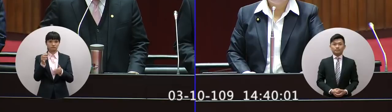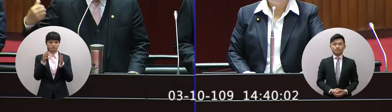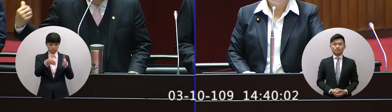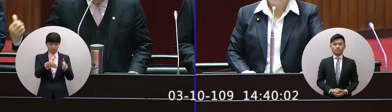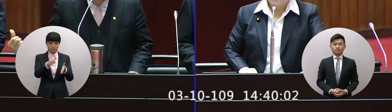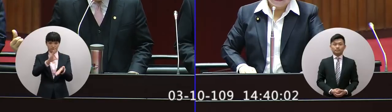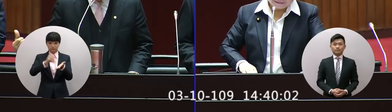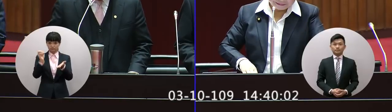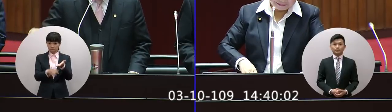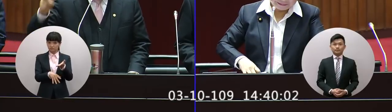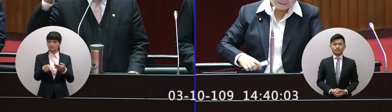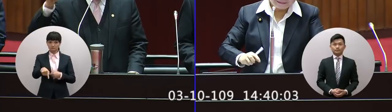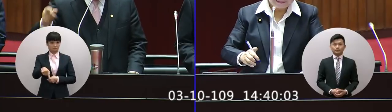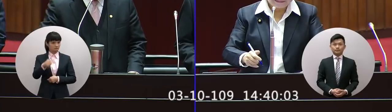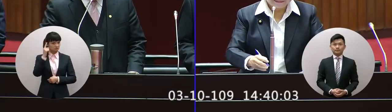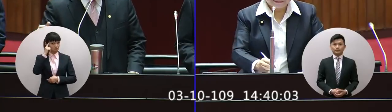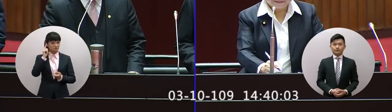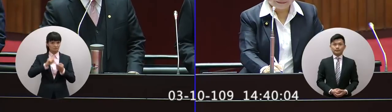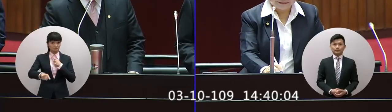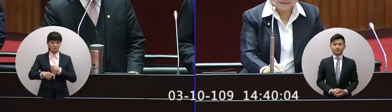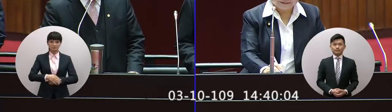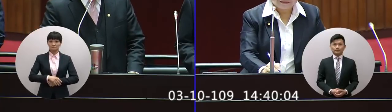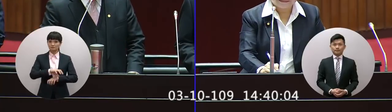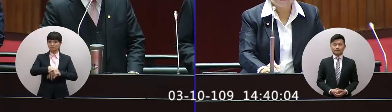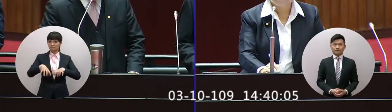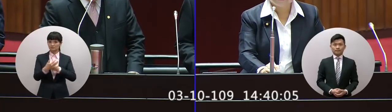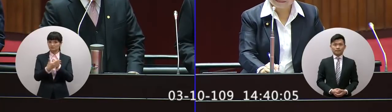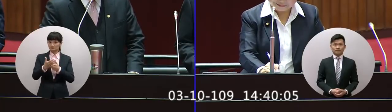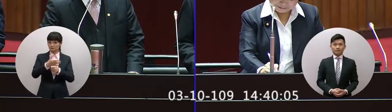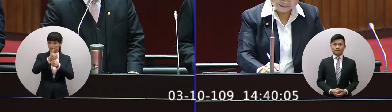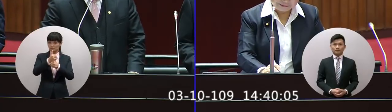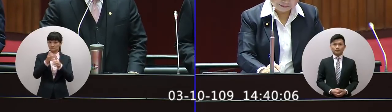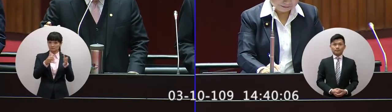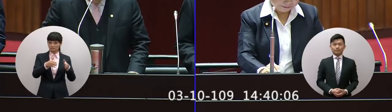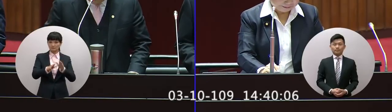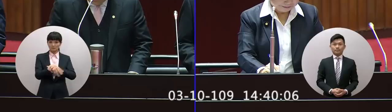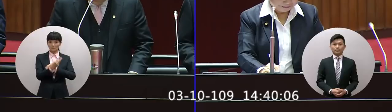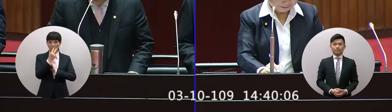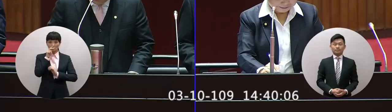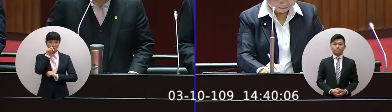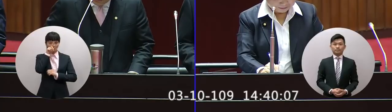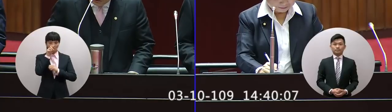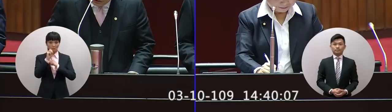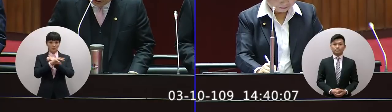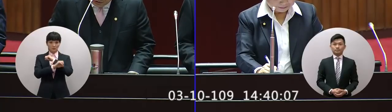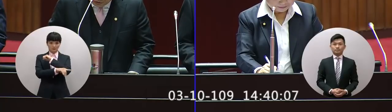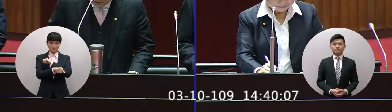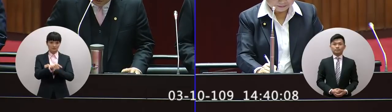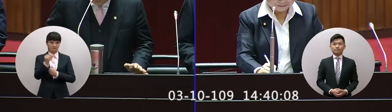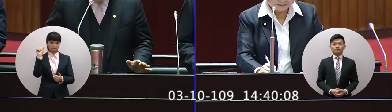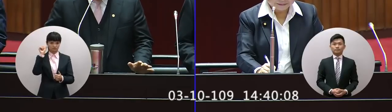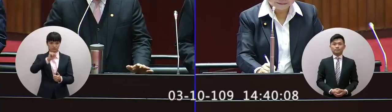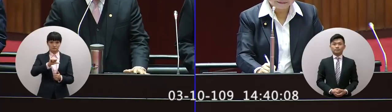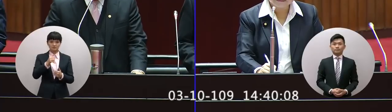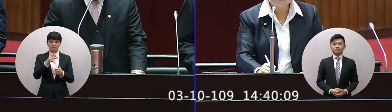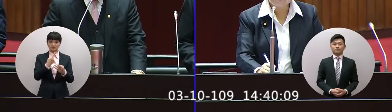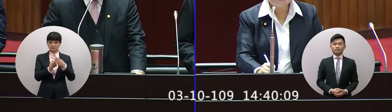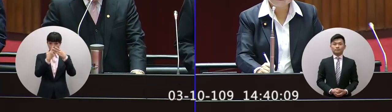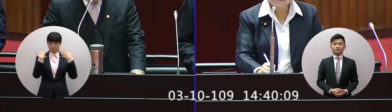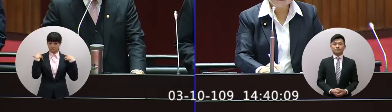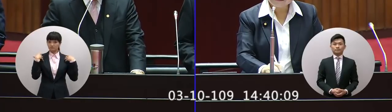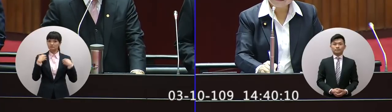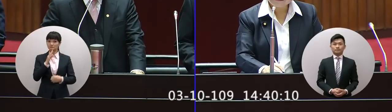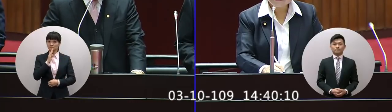的。环保署是空污法的主管机关，对于台中市政府作